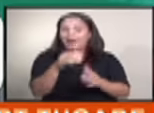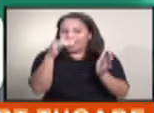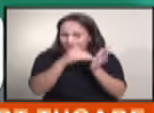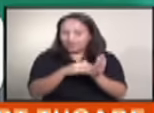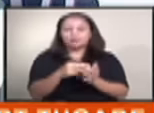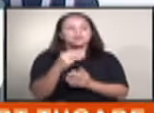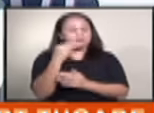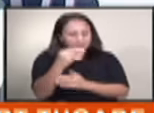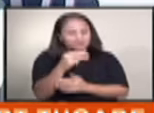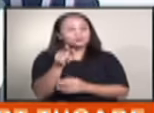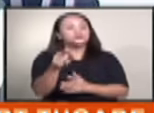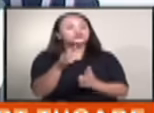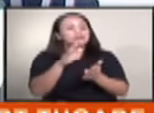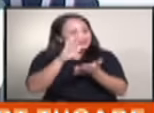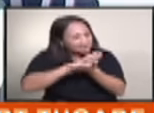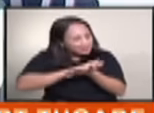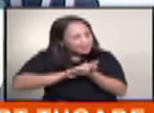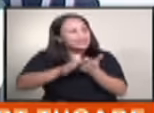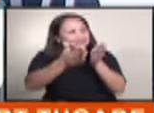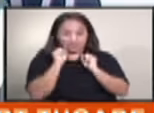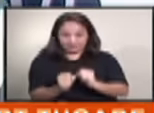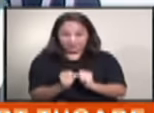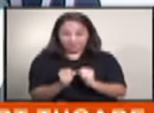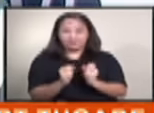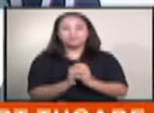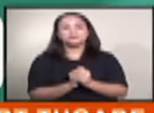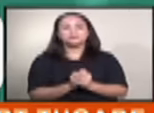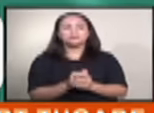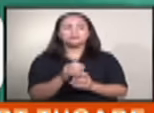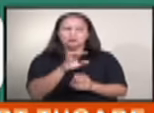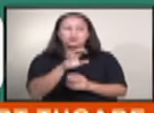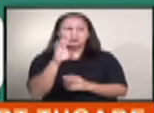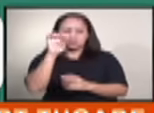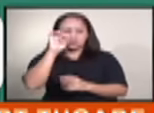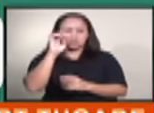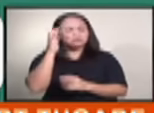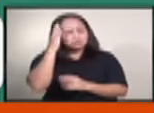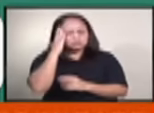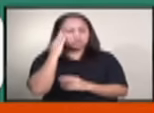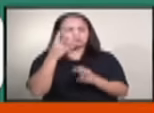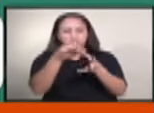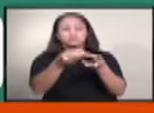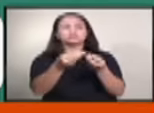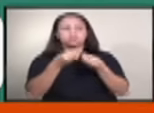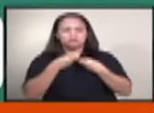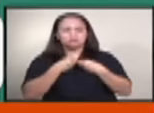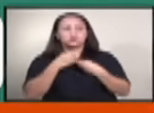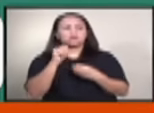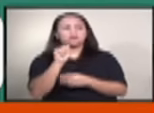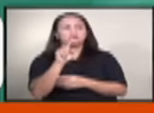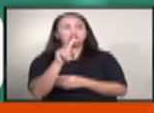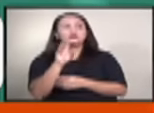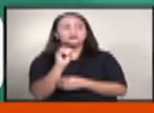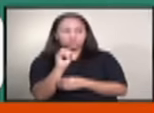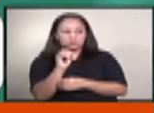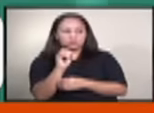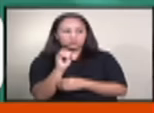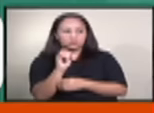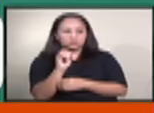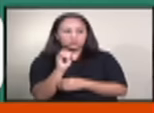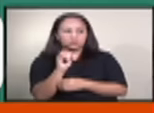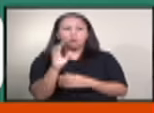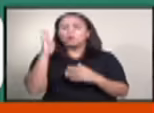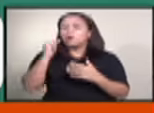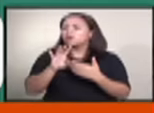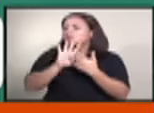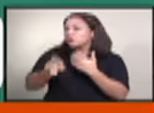Ma'am, makiusap kayo na maayos. Para naman wala kang masabi, ano? Eric, ibigay mo na sa akin si Avo. Ba't ibibigay sa'yo? Eh,